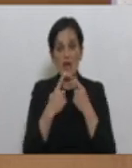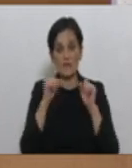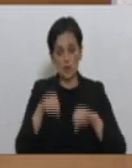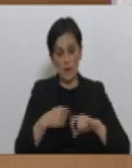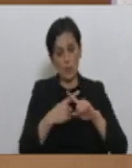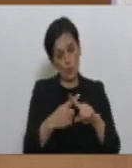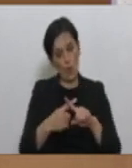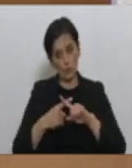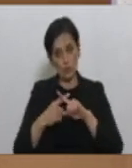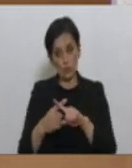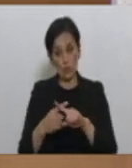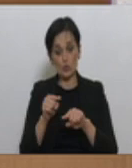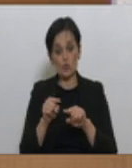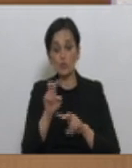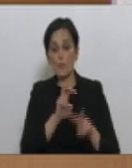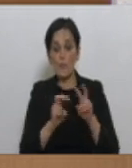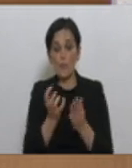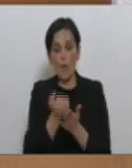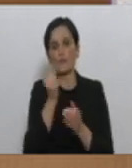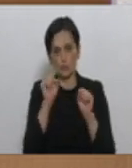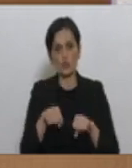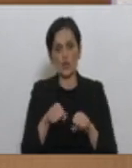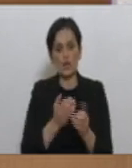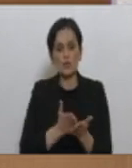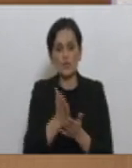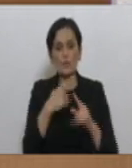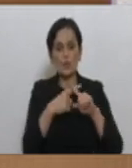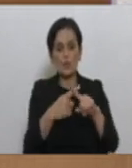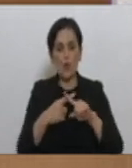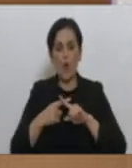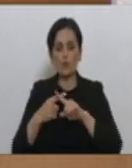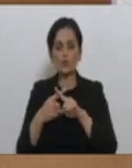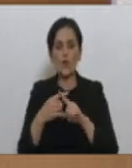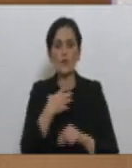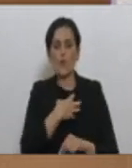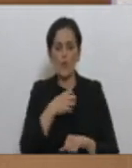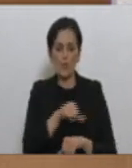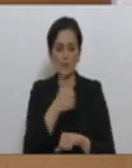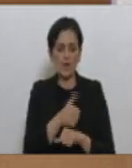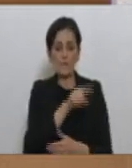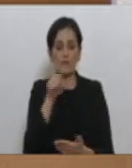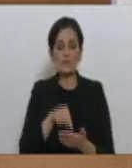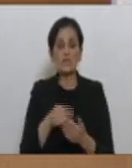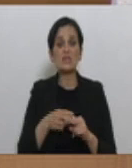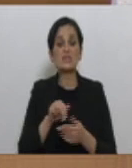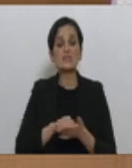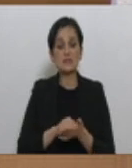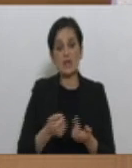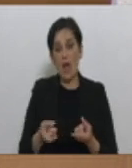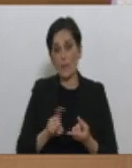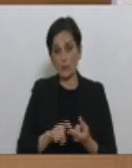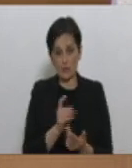კონსენსუსის პოვნით მოახერხოთ და ვიპოვოთ კონსენსუსი უმთავრეს საკითხზე, რის გამოც